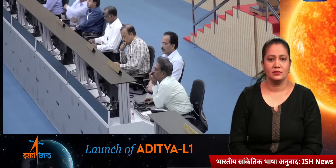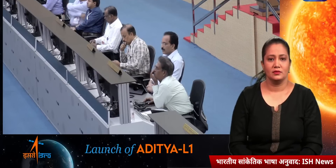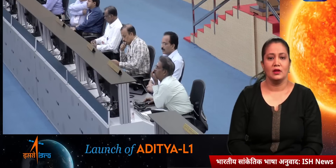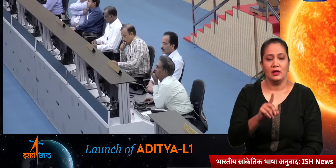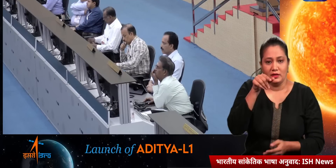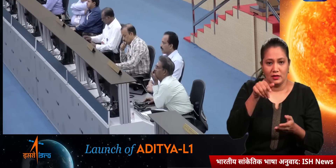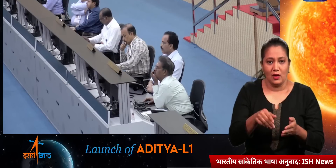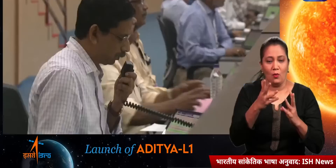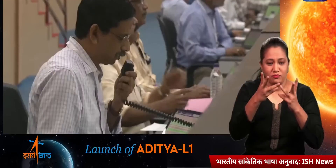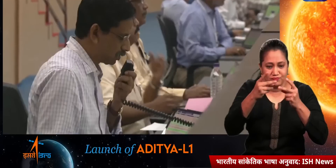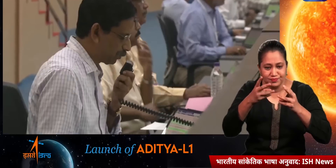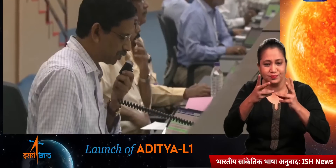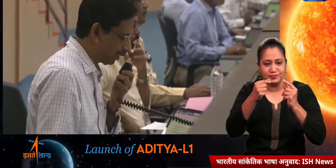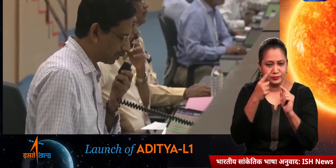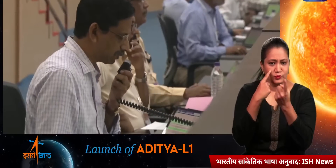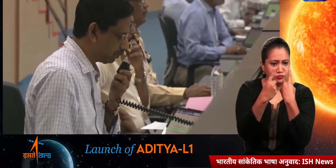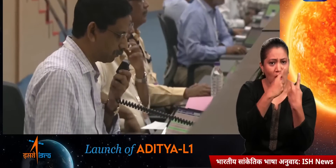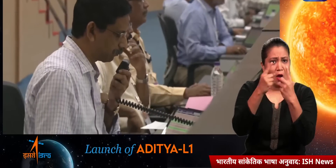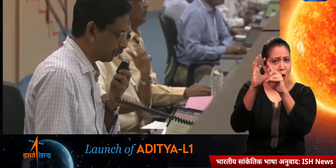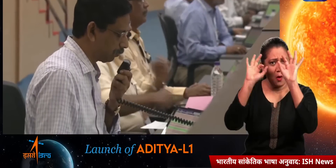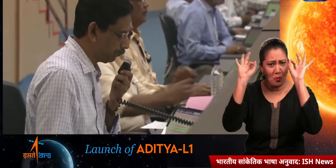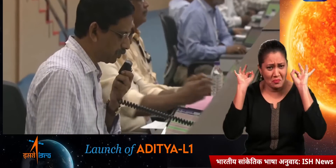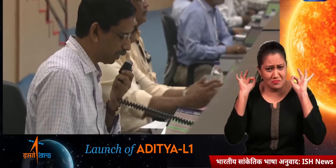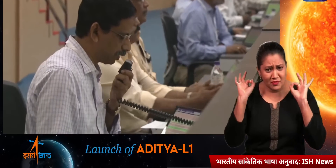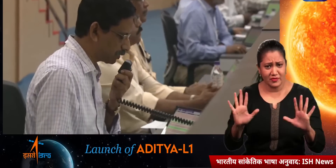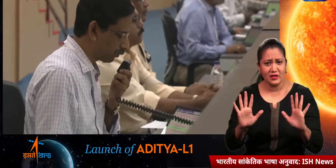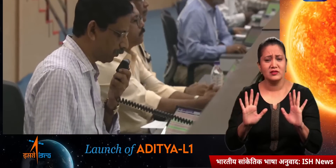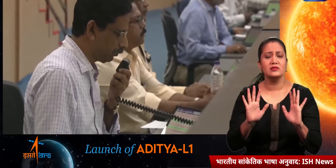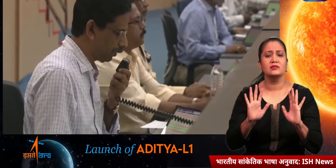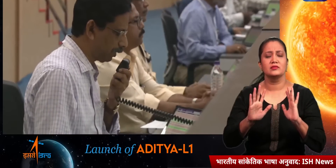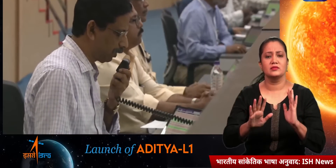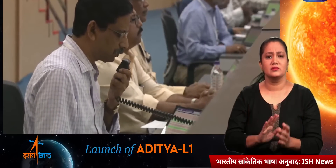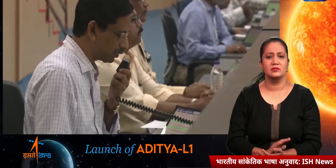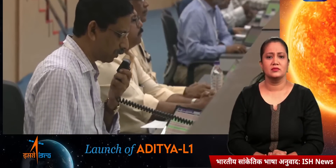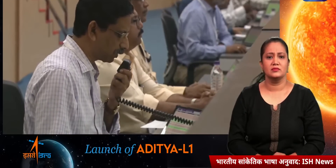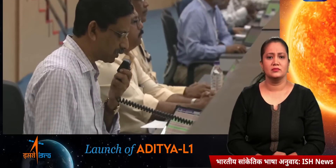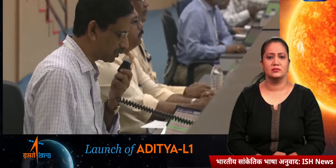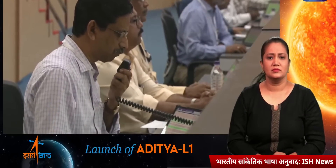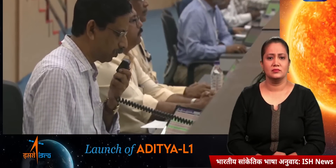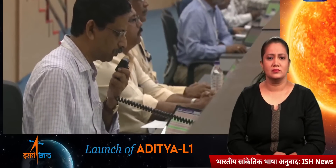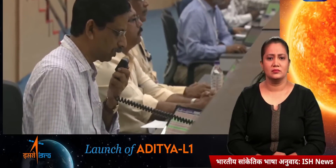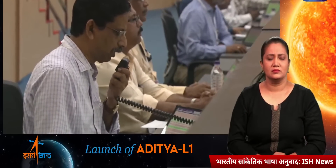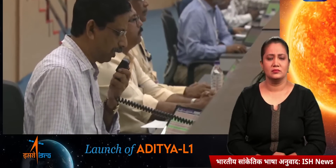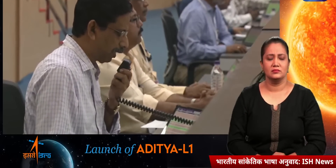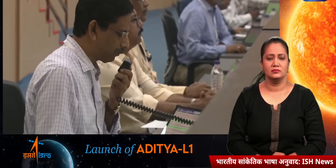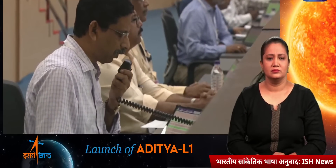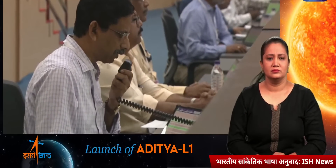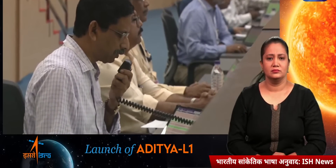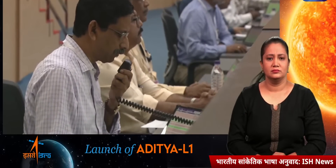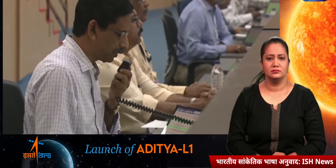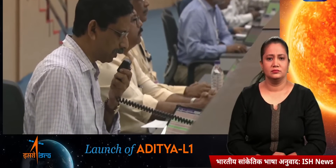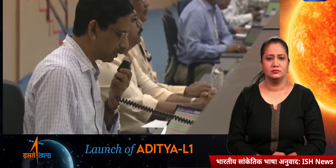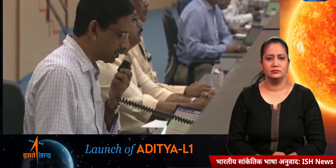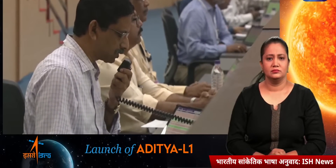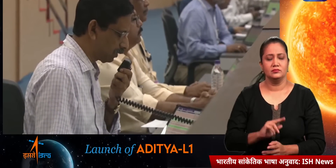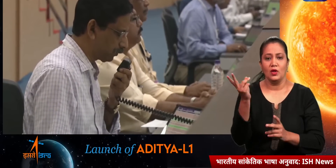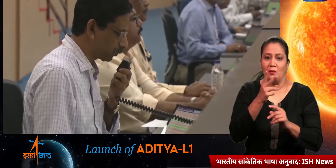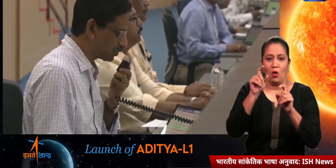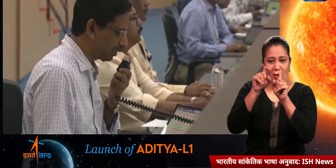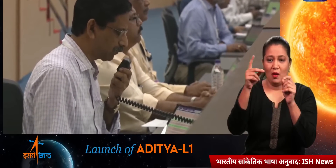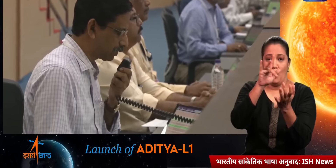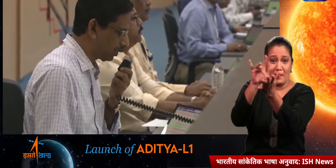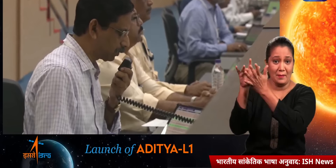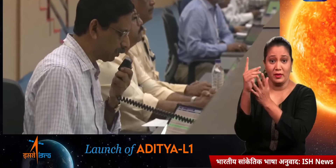सभी आंकड़े संतोषजनक होने पर Mission Readiness Review and Launch Authorization Board have already given clearance